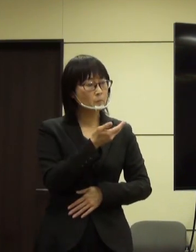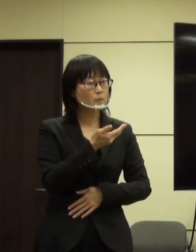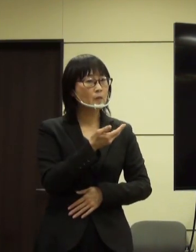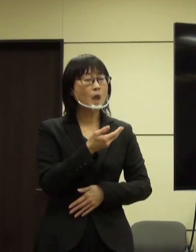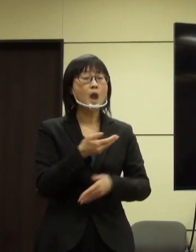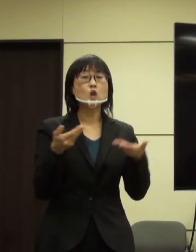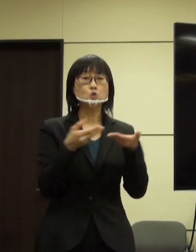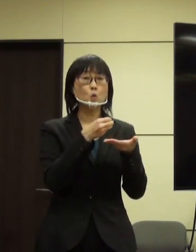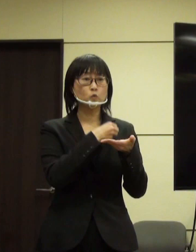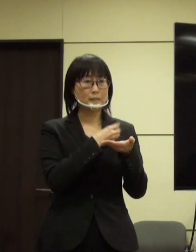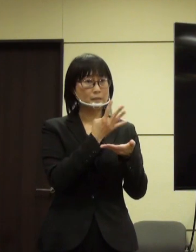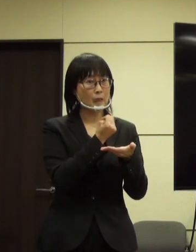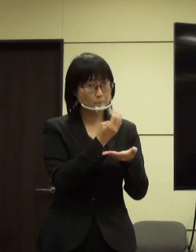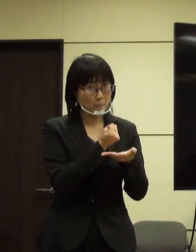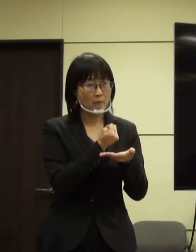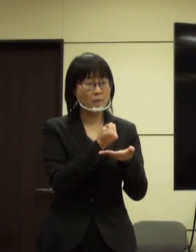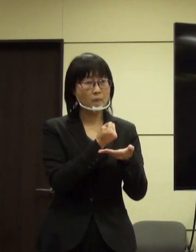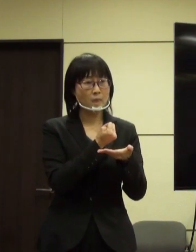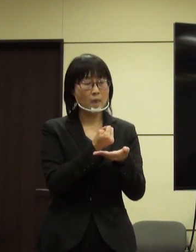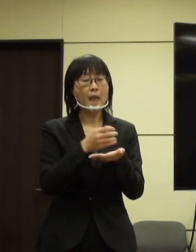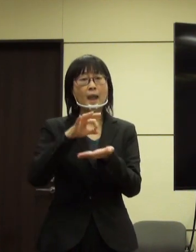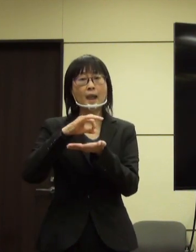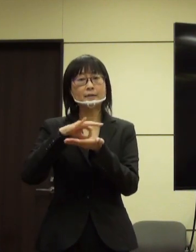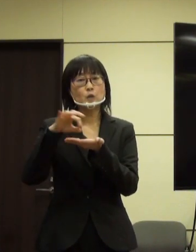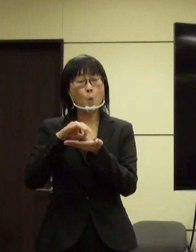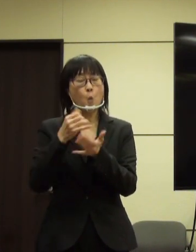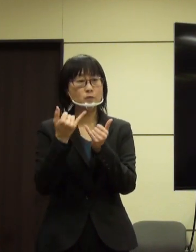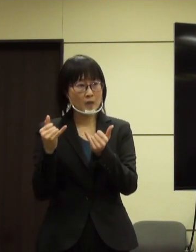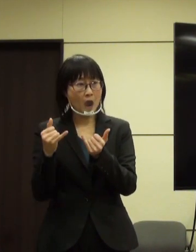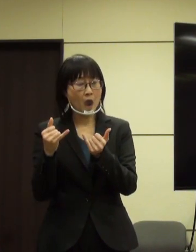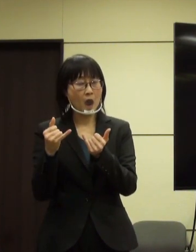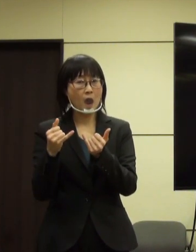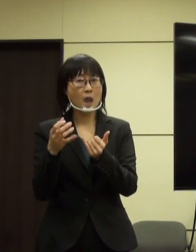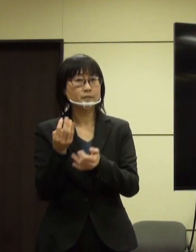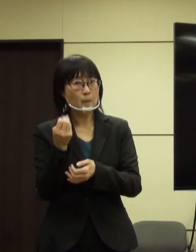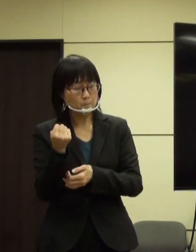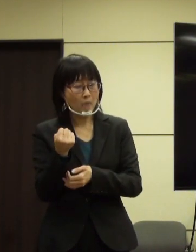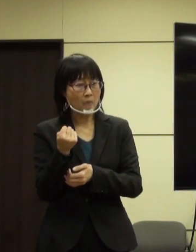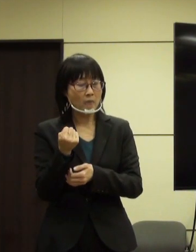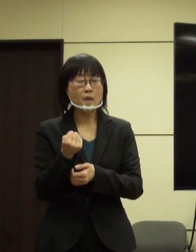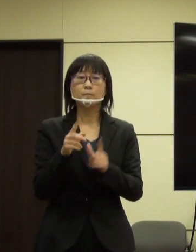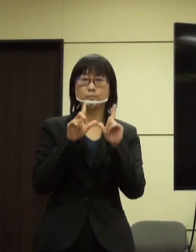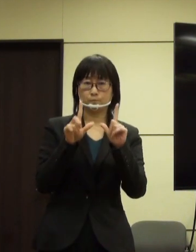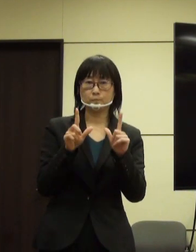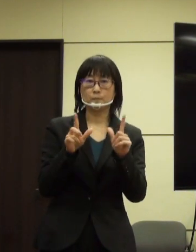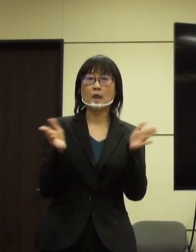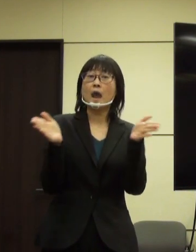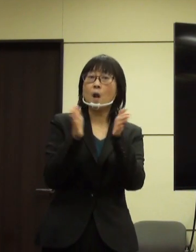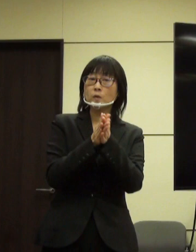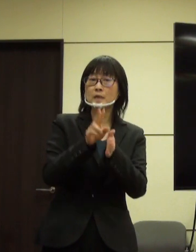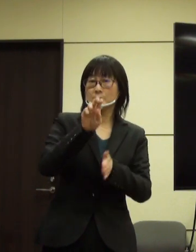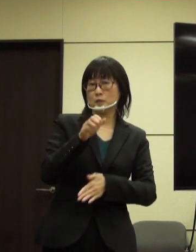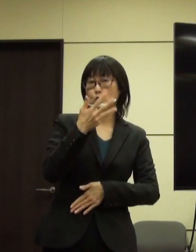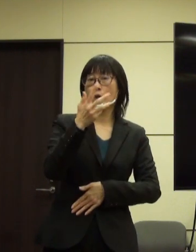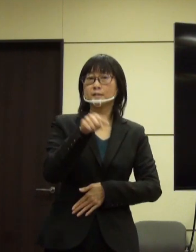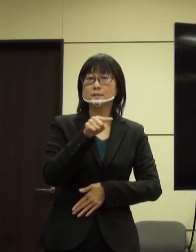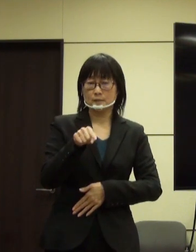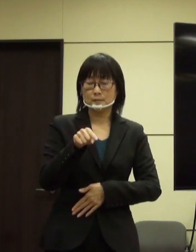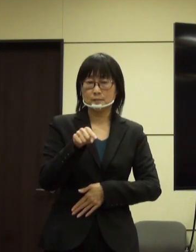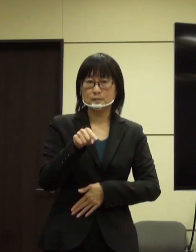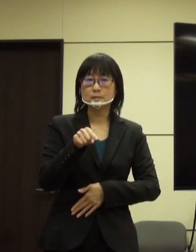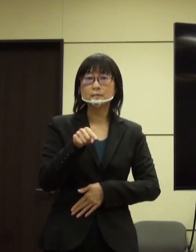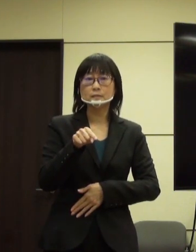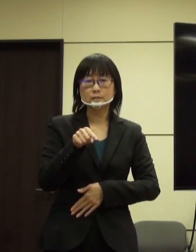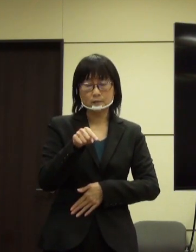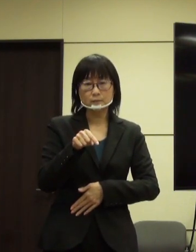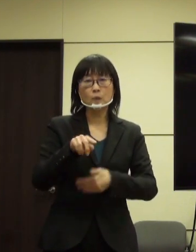何メートルえっと職員と業者合わせて28名で済まず残りは利用者でまぁ94名